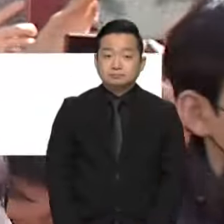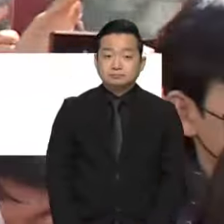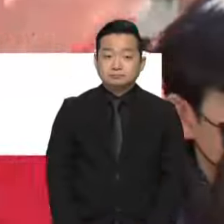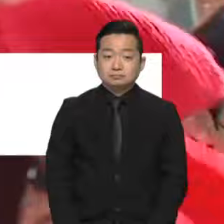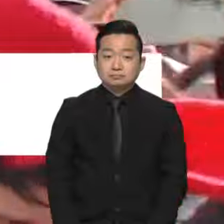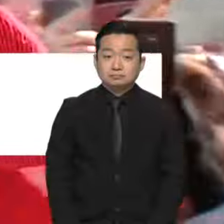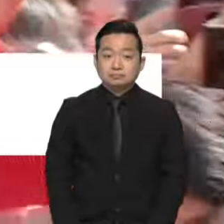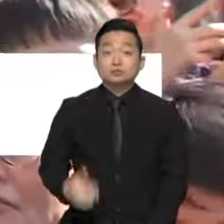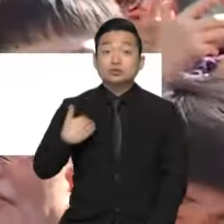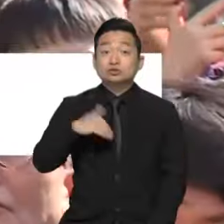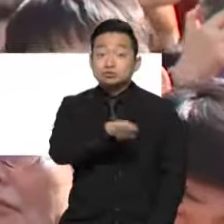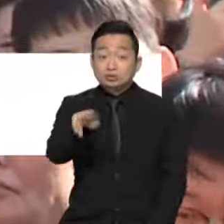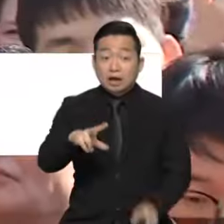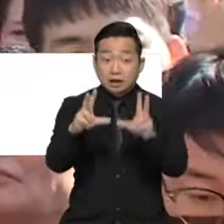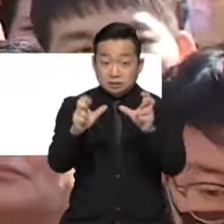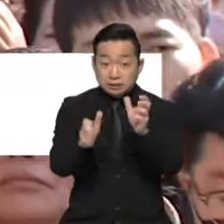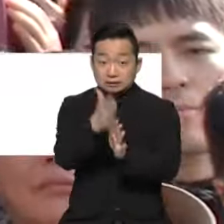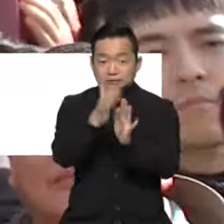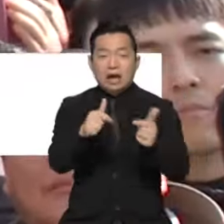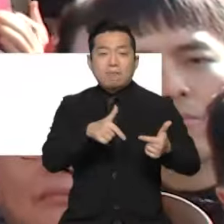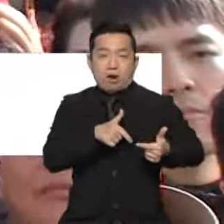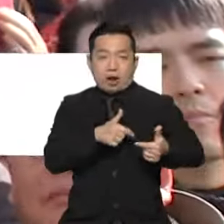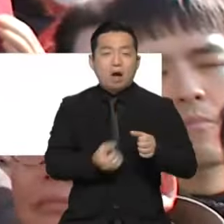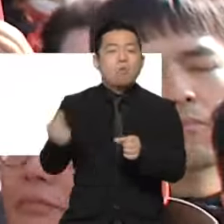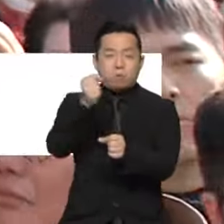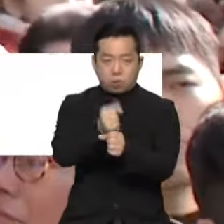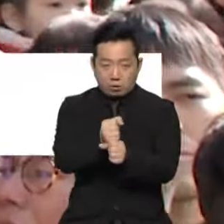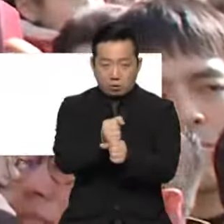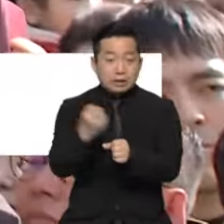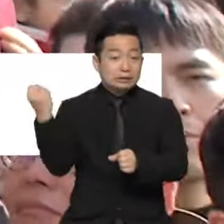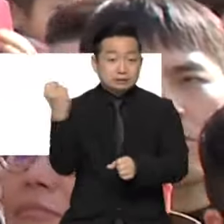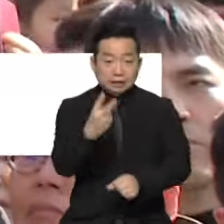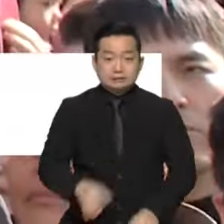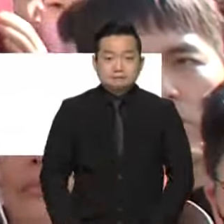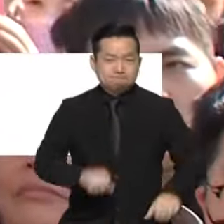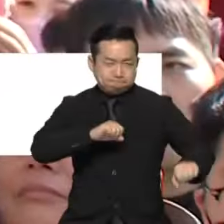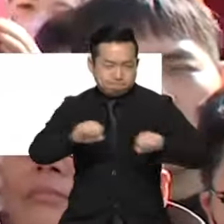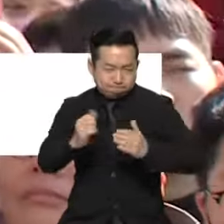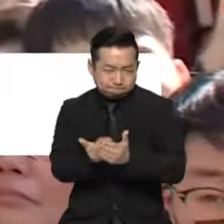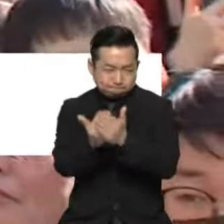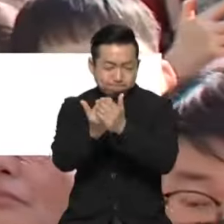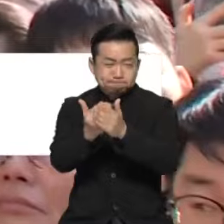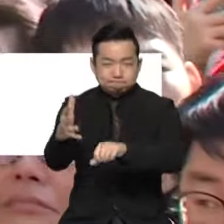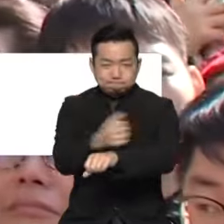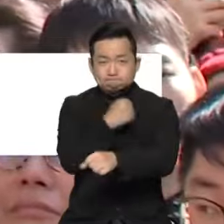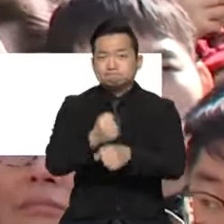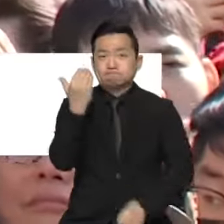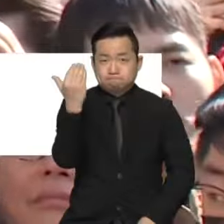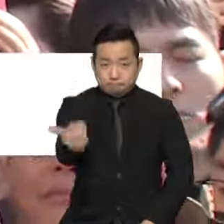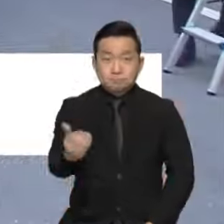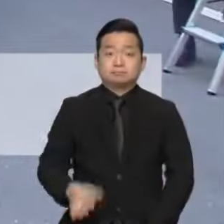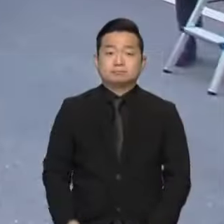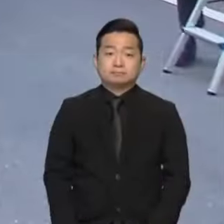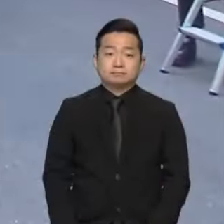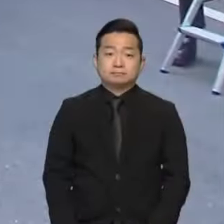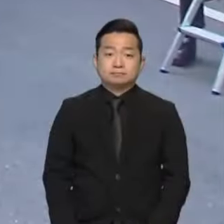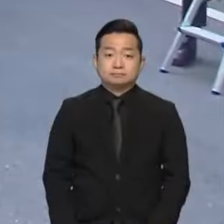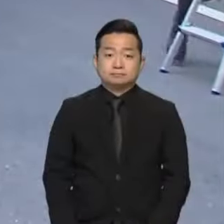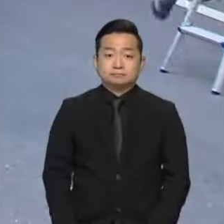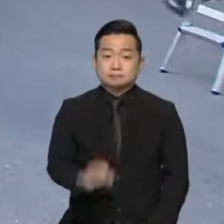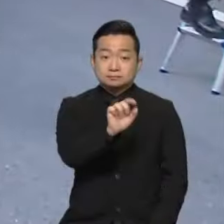우리가 성남 시민의 명예를 회복하고 성남을 다시 한번 역동적 발전으로 이끌겠습니다.